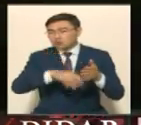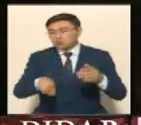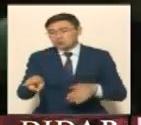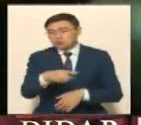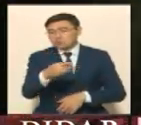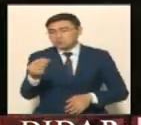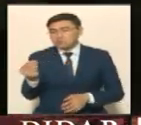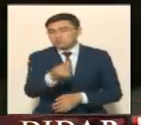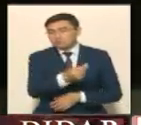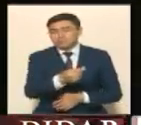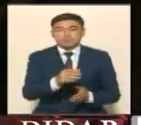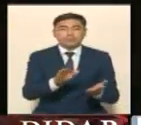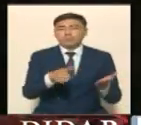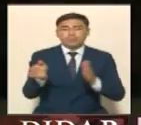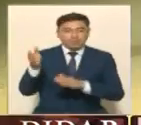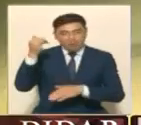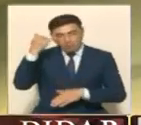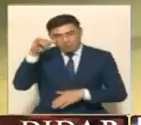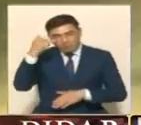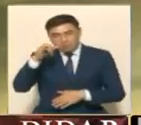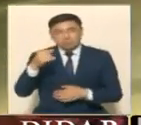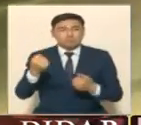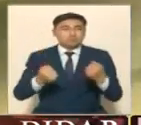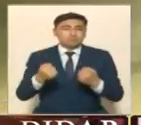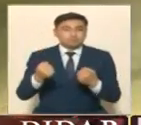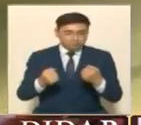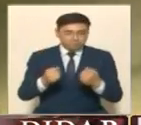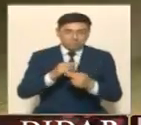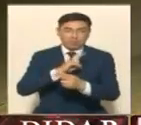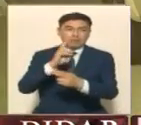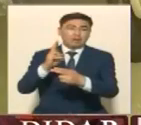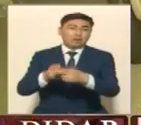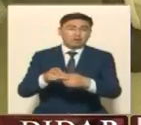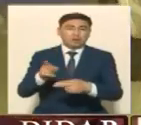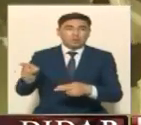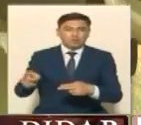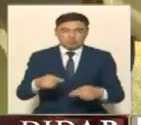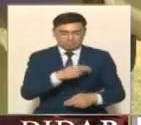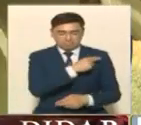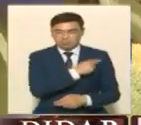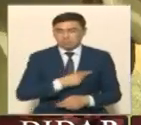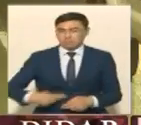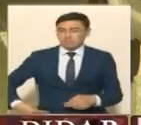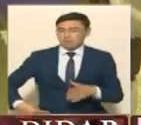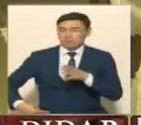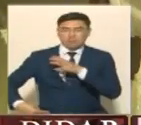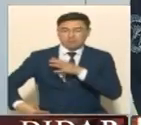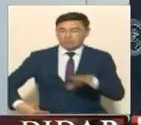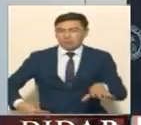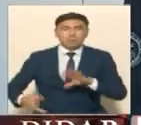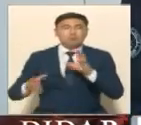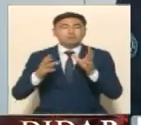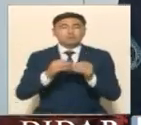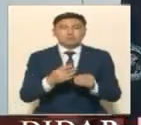іліккен келесі тәртіп бұзушы Toyota Hilux көлігінің жүргізушісі. Темір тұлпар тізгіндеген жүргізуші қауіпсіздік белдігін тақпаған. Ол үшін оған 5 айлық